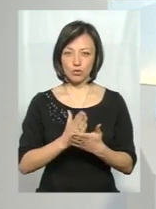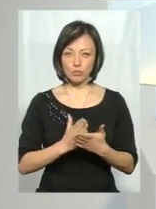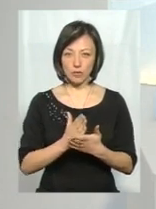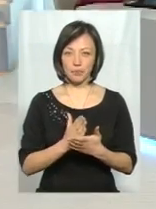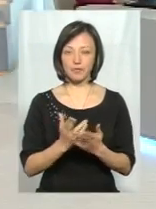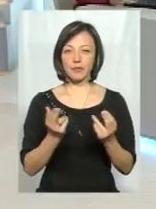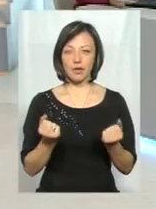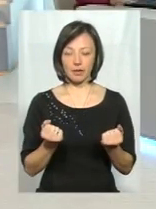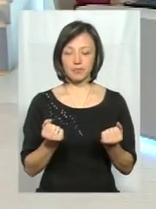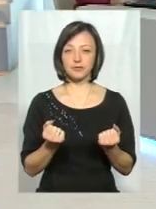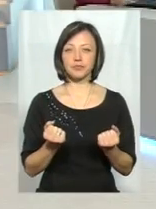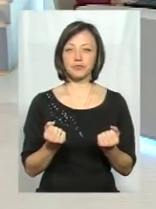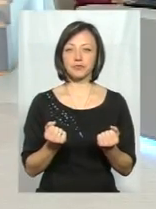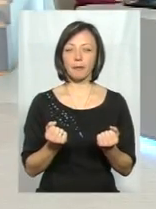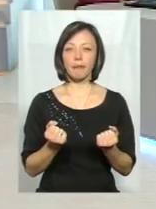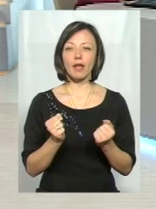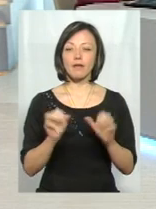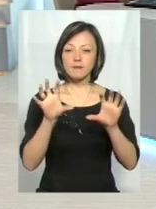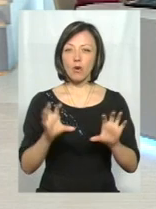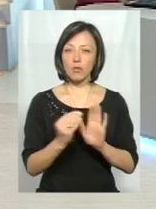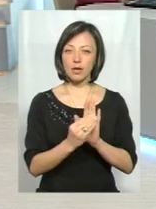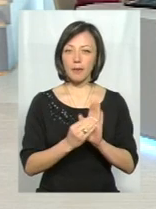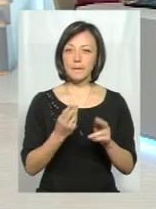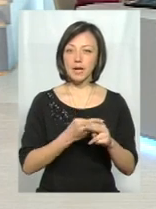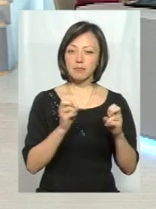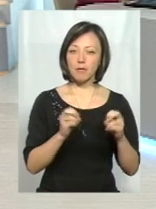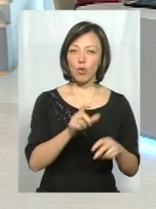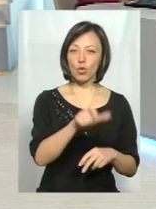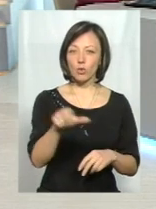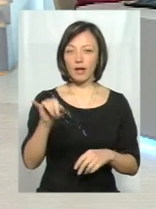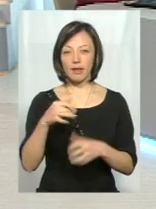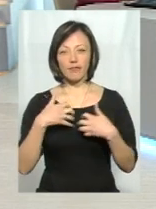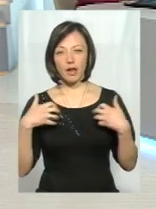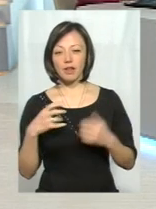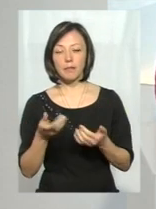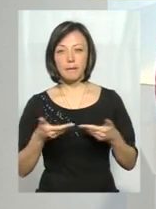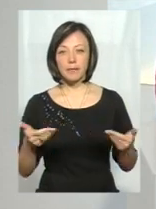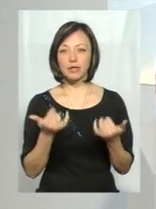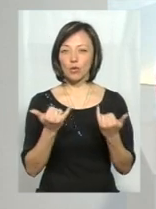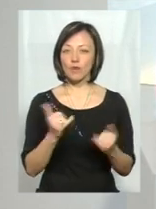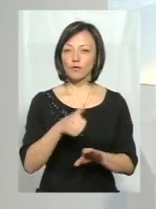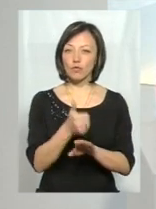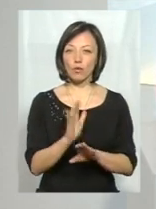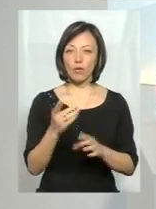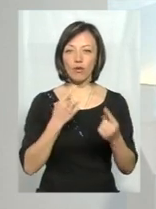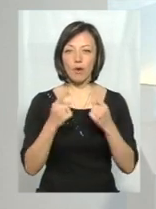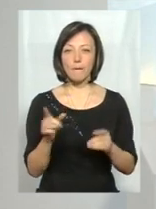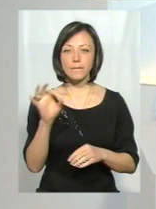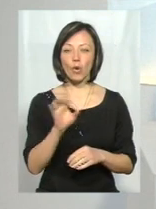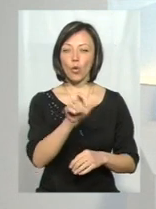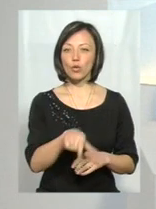Так. У законі йдеться про безпеку і людей, і тварин, але ми сьогодні в основному говоритимемо про